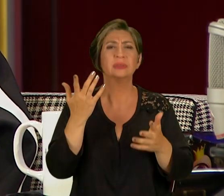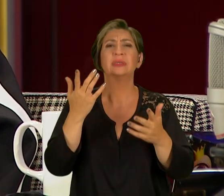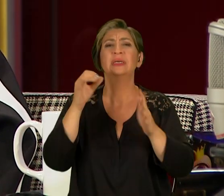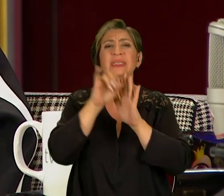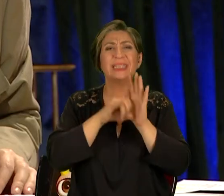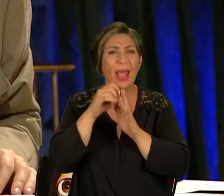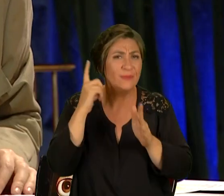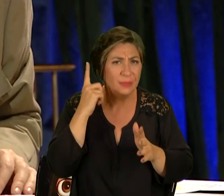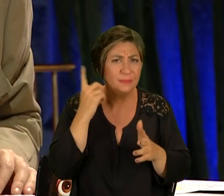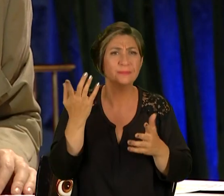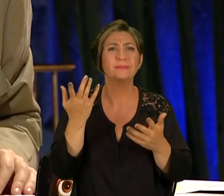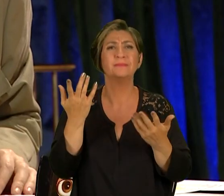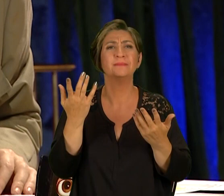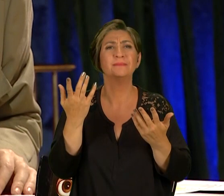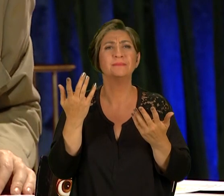influencer,